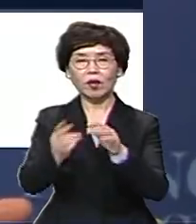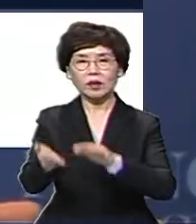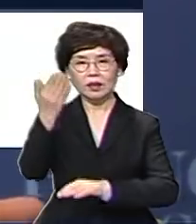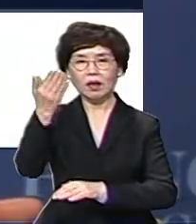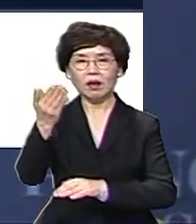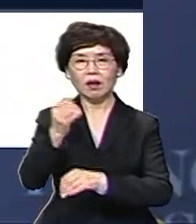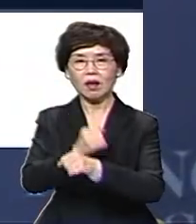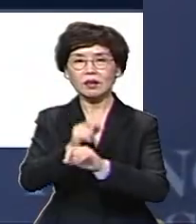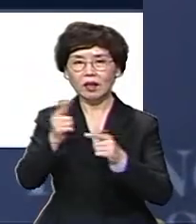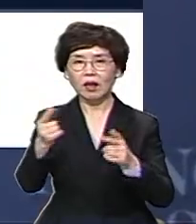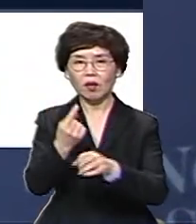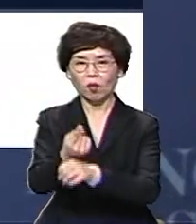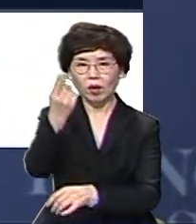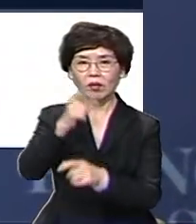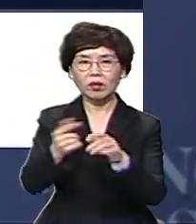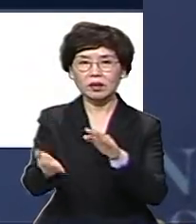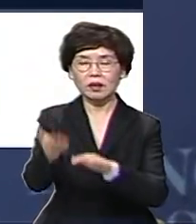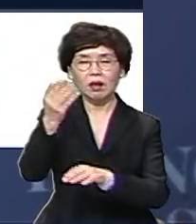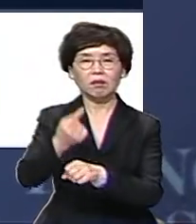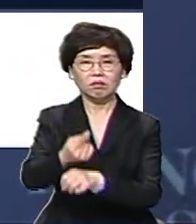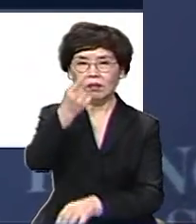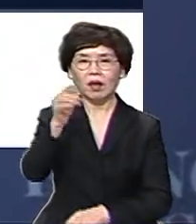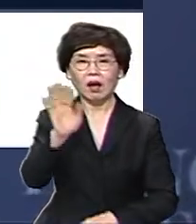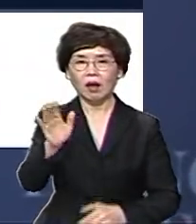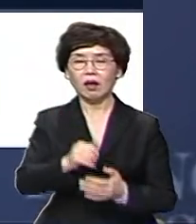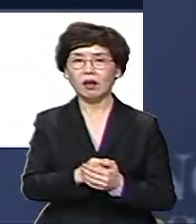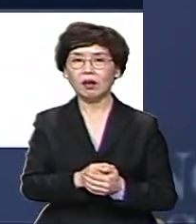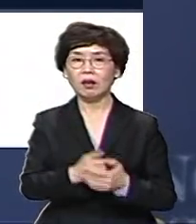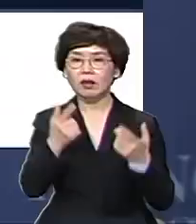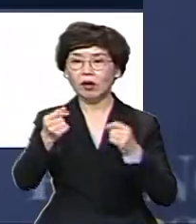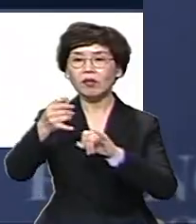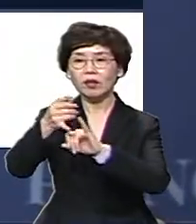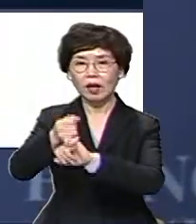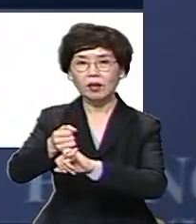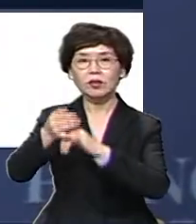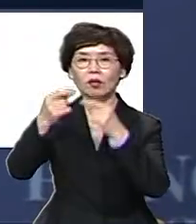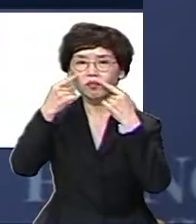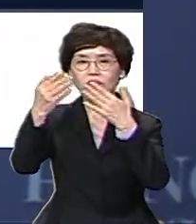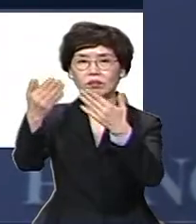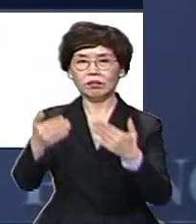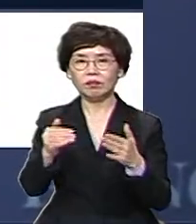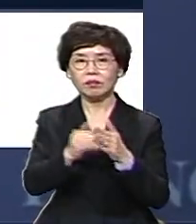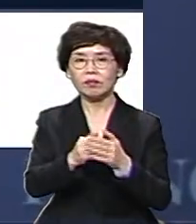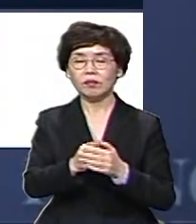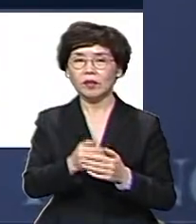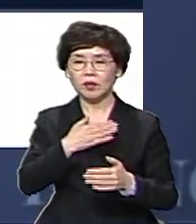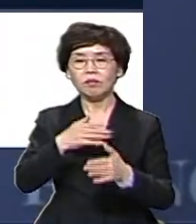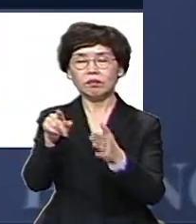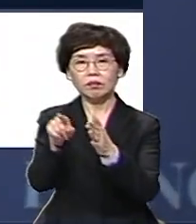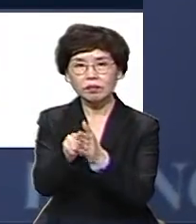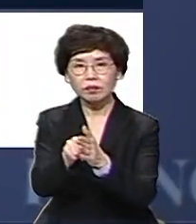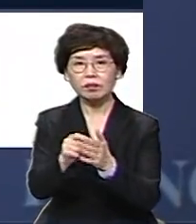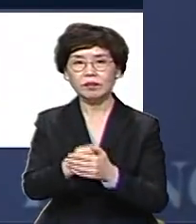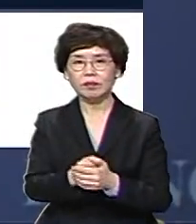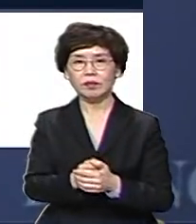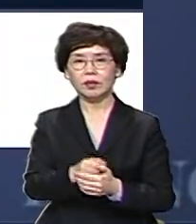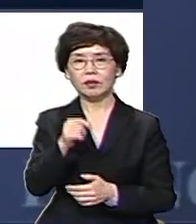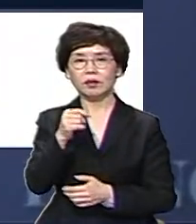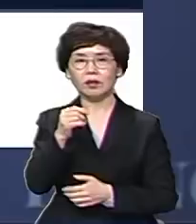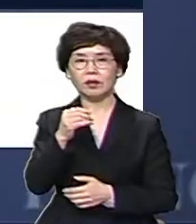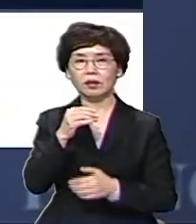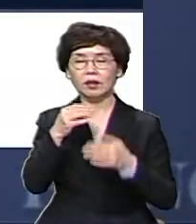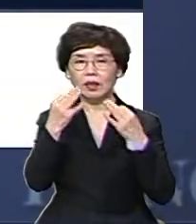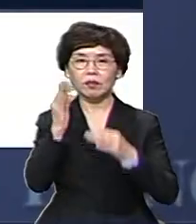것이 있습니다. 핵실험을 더 하지 않겠다. 로켓 발사를 하지 않겠다. 그리고 핵실험을 하지 않겠다는 약속을